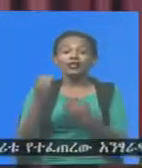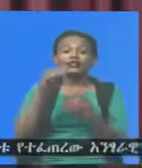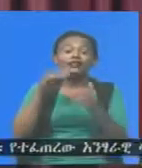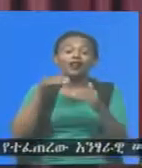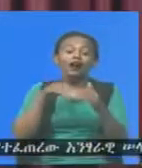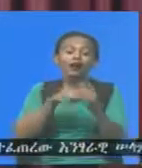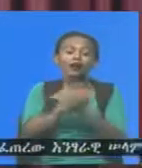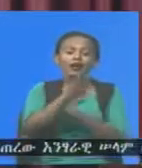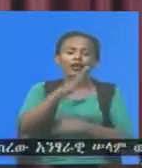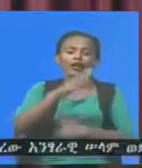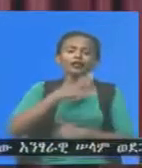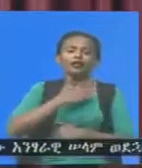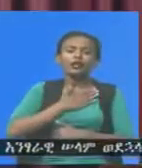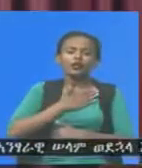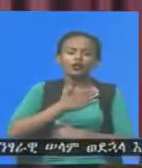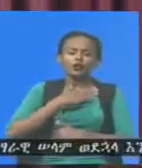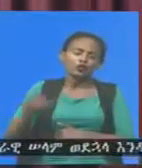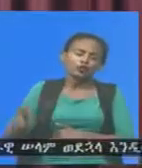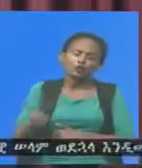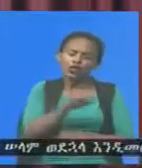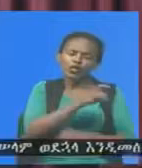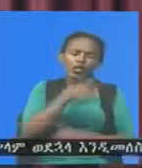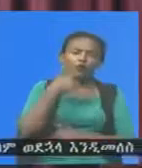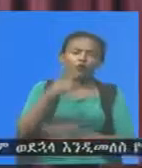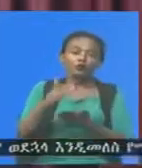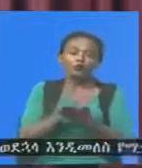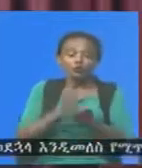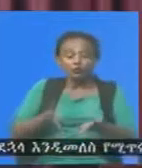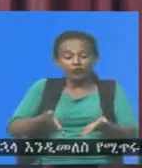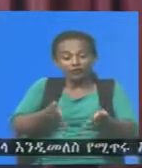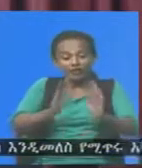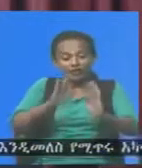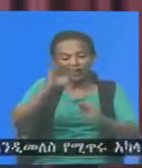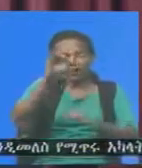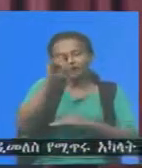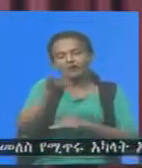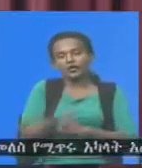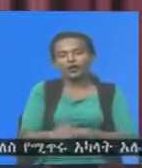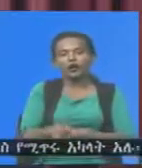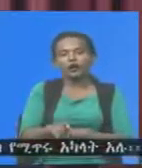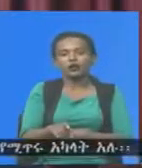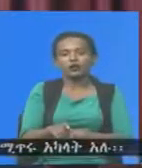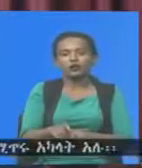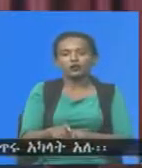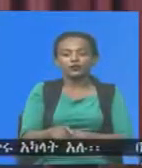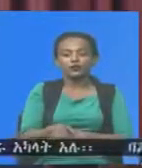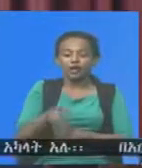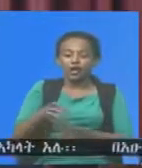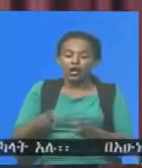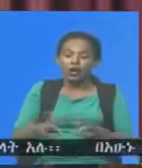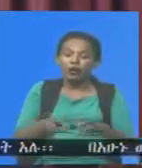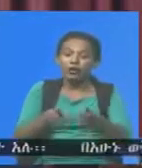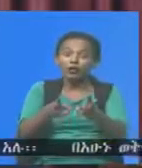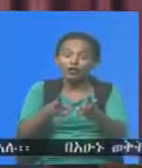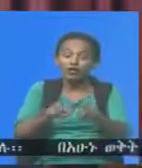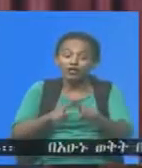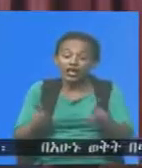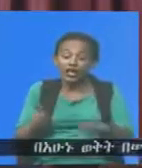ያገባኛል የኔ ነው ይሆነኛል ብለው ይሳተፉ መፍቀድ ያስፈልጋል። መንገዱ ይለያይ ይሆናል